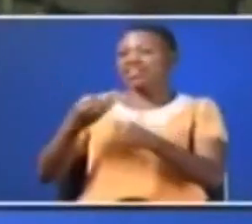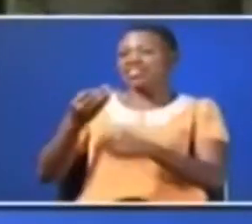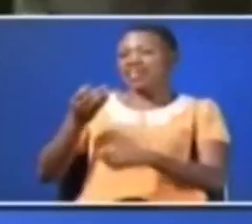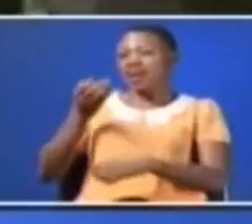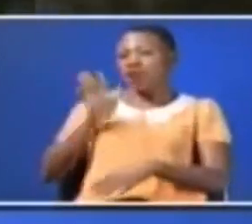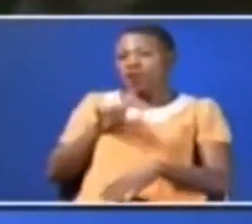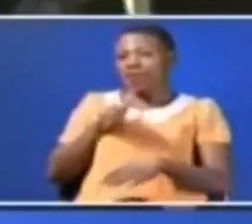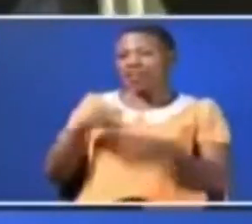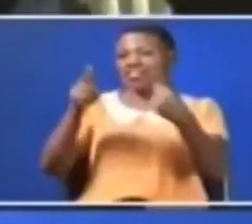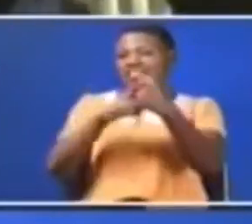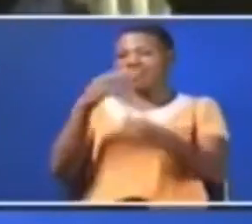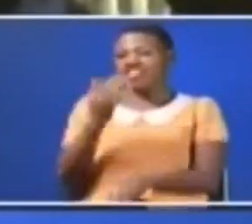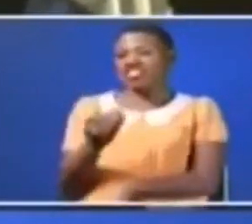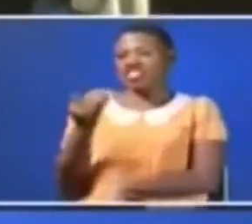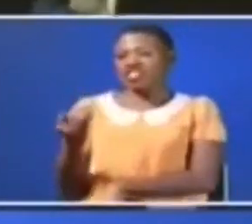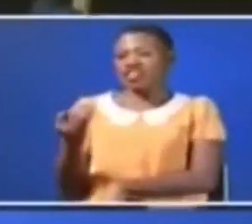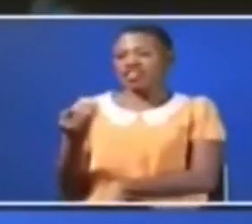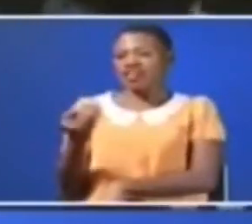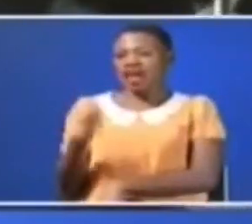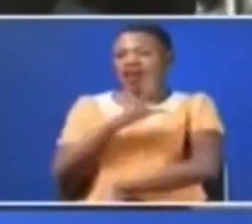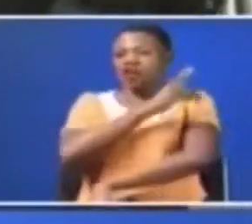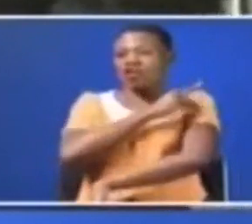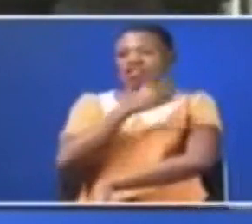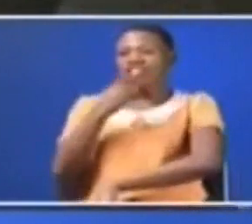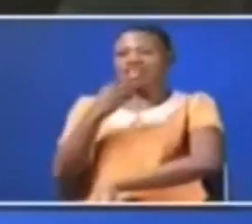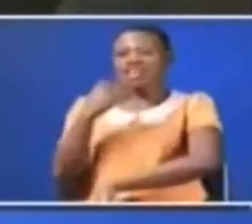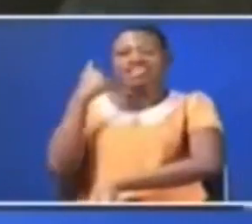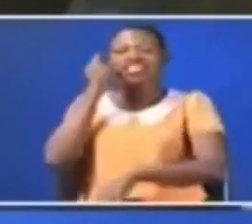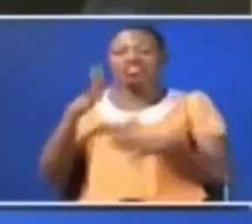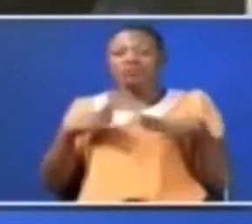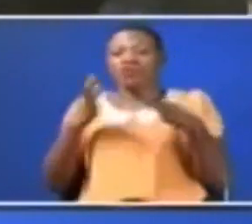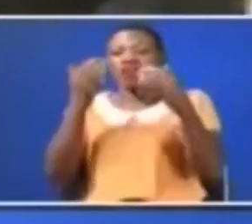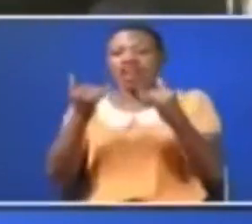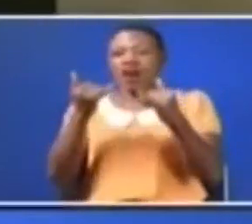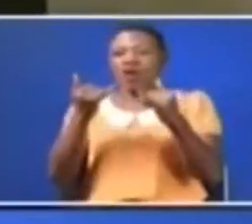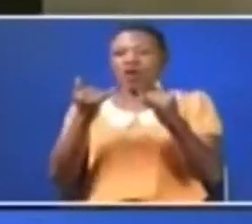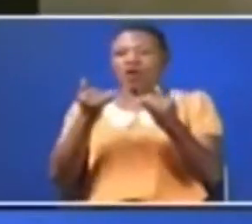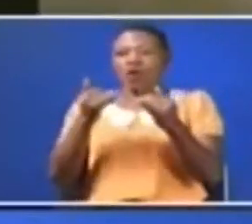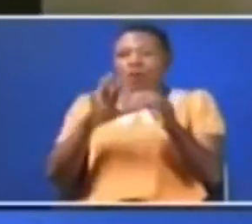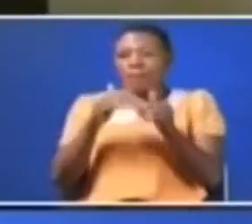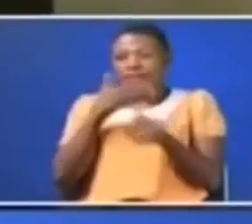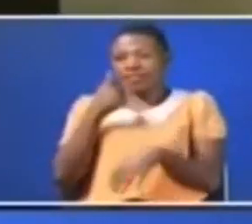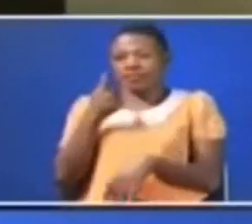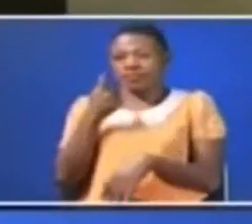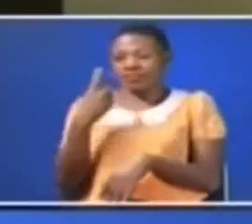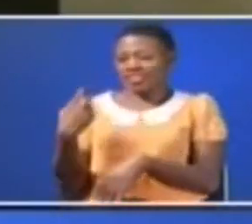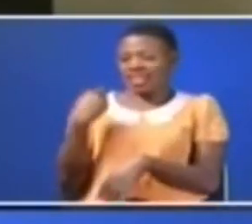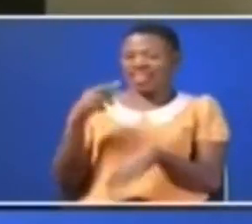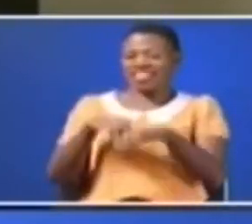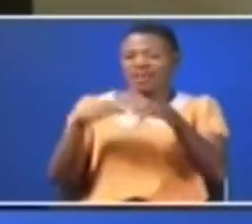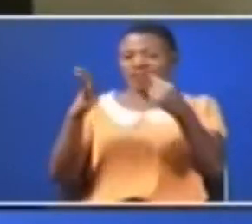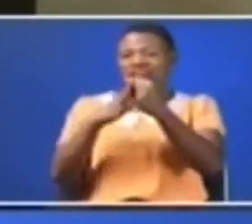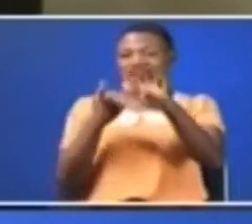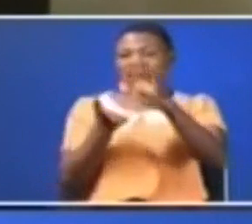7. Daktari Cheruiyot amesema kuwa hali ya wagonjwa kwa sasa imedhibitiwa. Yesterday around 9